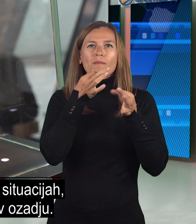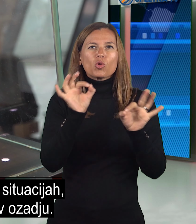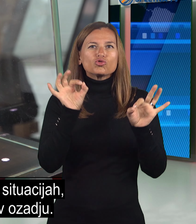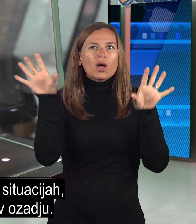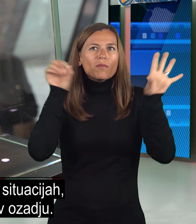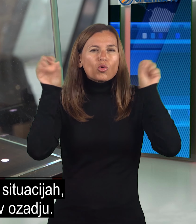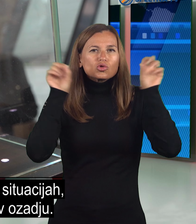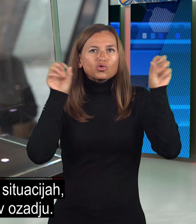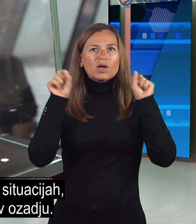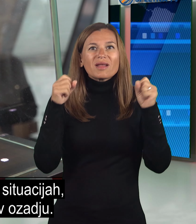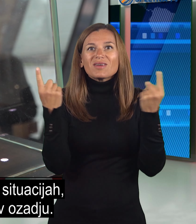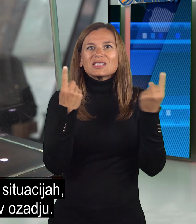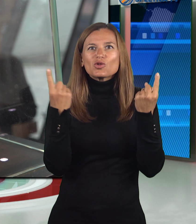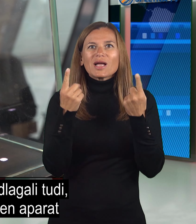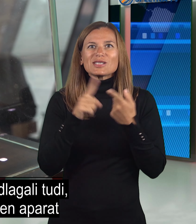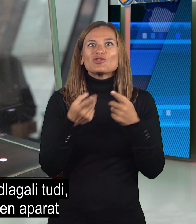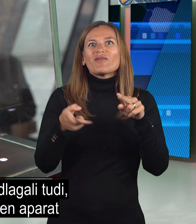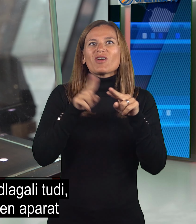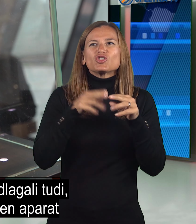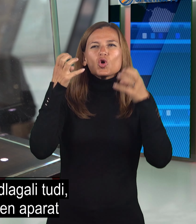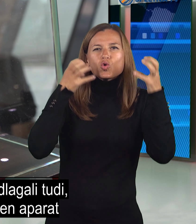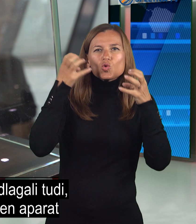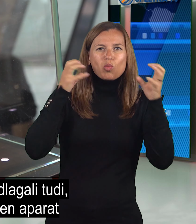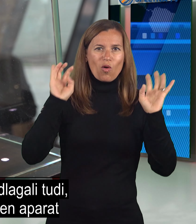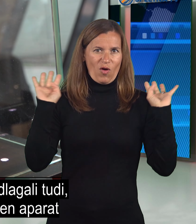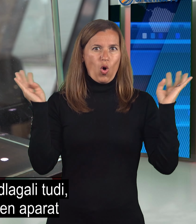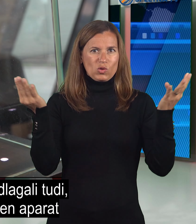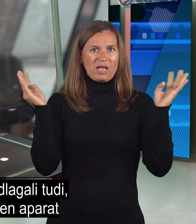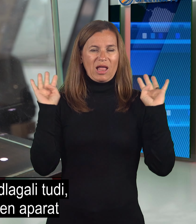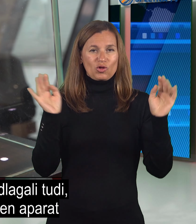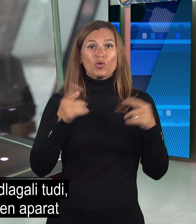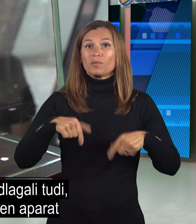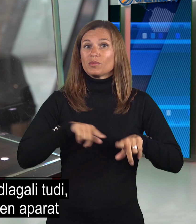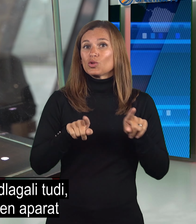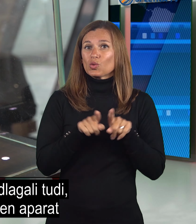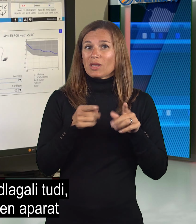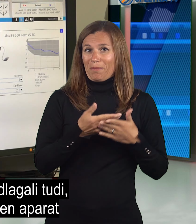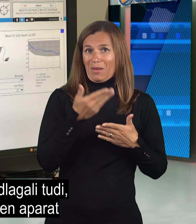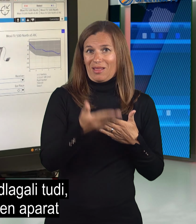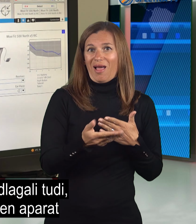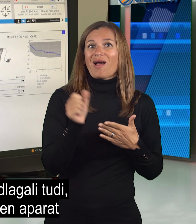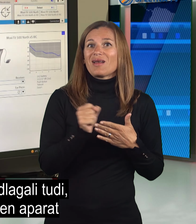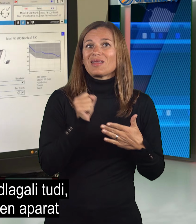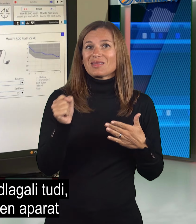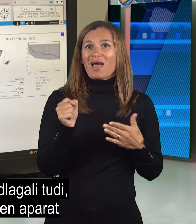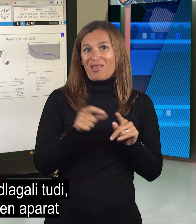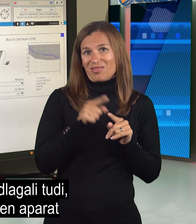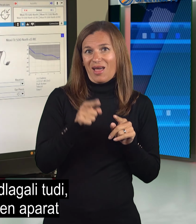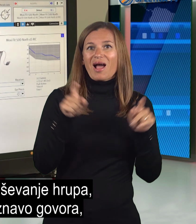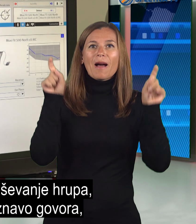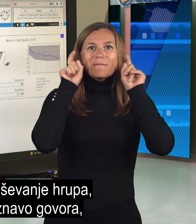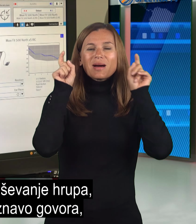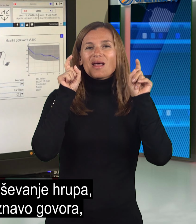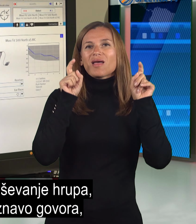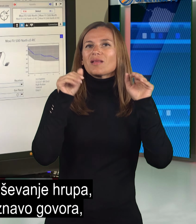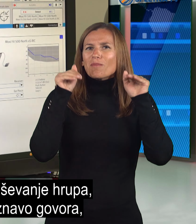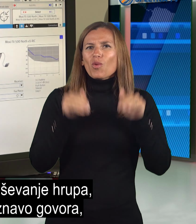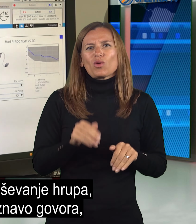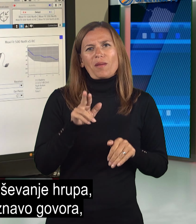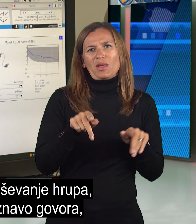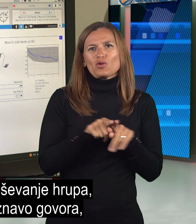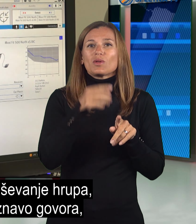situacijah, kjer je več hrupa v ozadju. Poleg tega smo predlagali tudi, da tak aparat mora imeti tudi